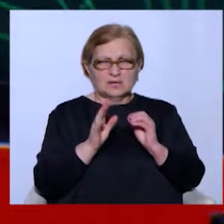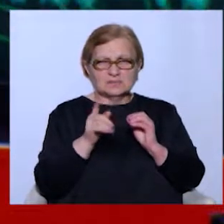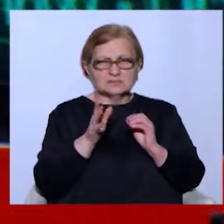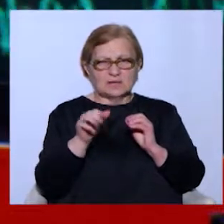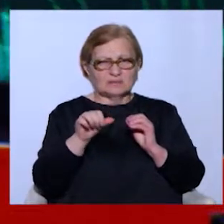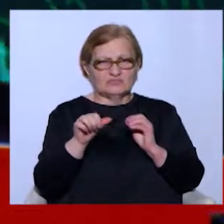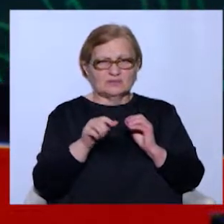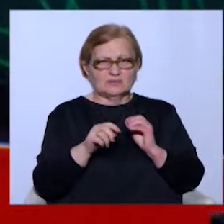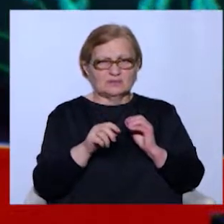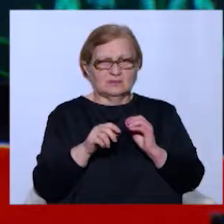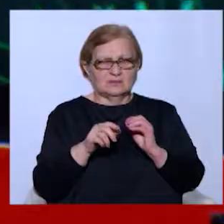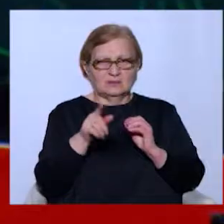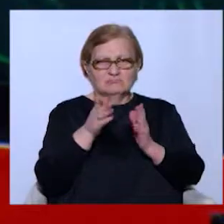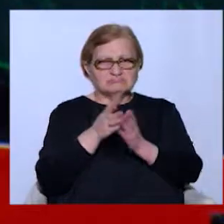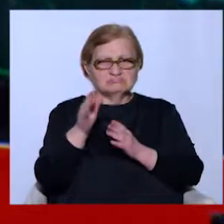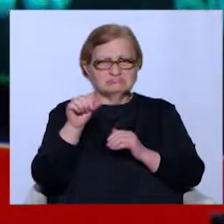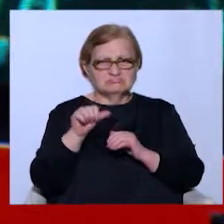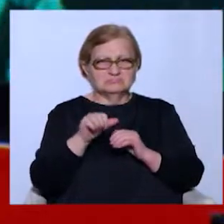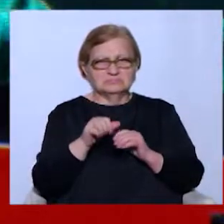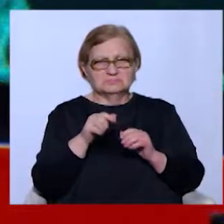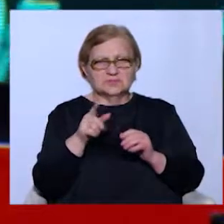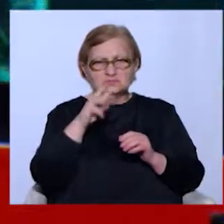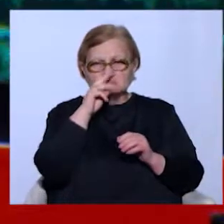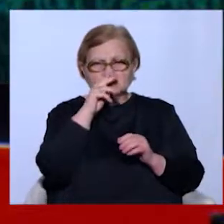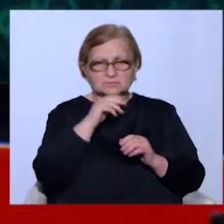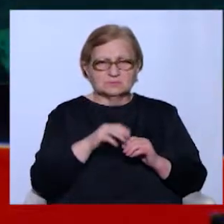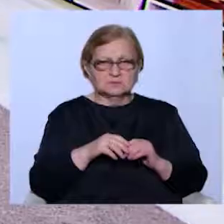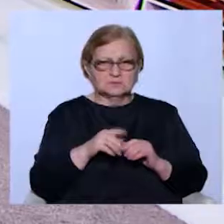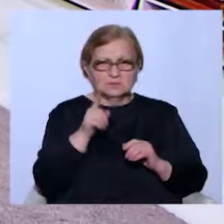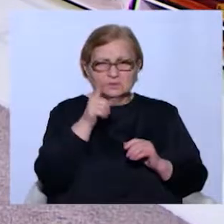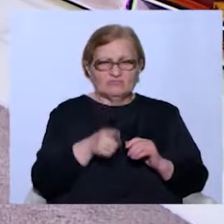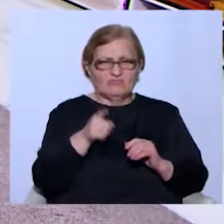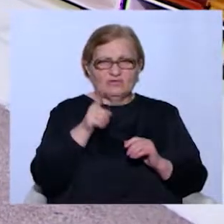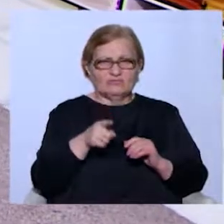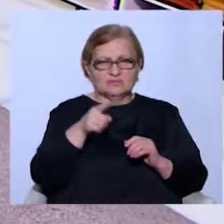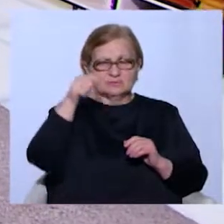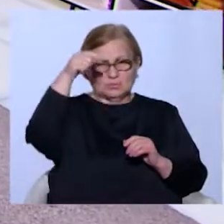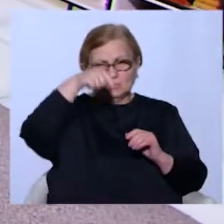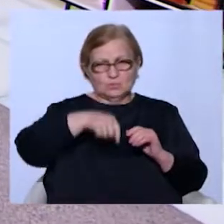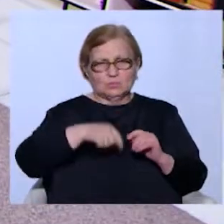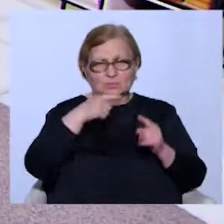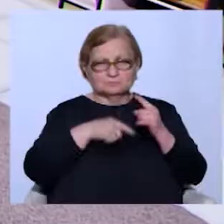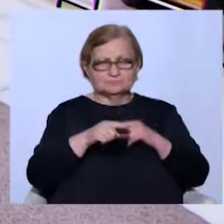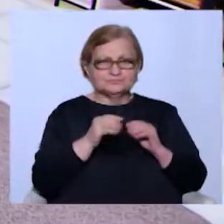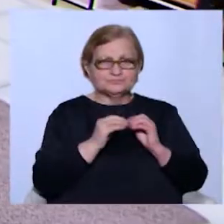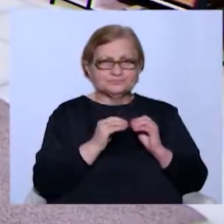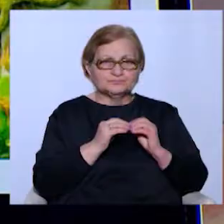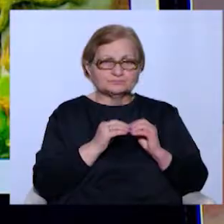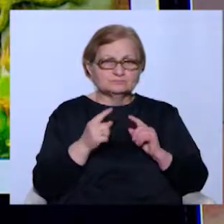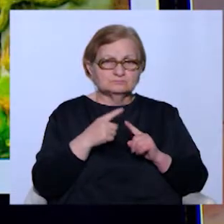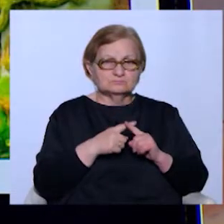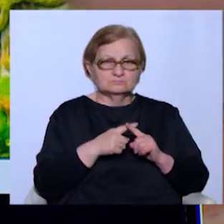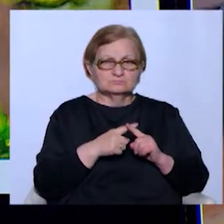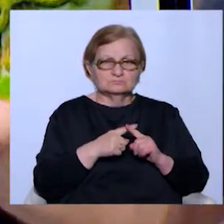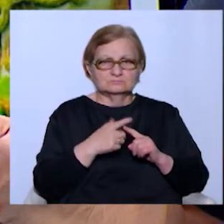არ ვარგა. აქედან ვეღარ გავაგრძელებთ. შეცდომა. აბა, ქვემოთ ნახოთ, უკან დაუბრუნდეთ. 10-ს